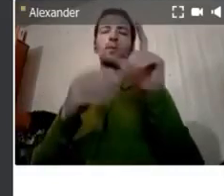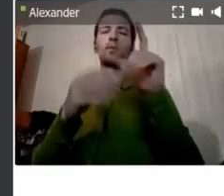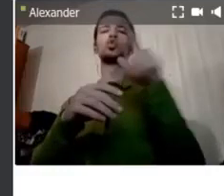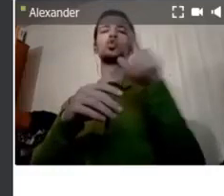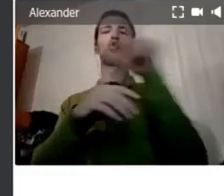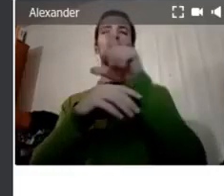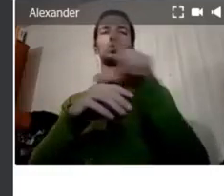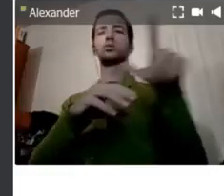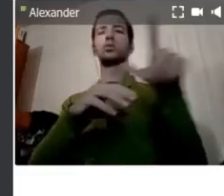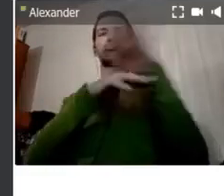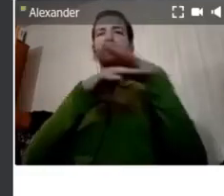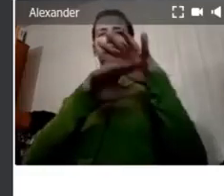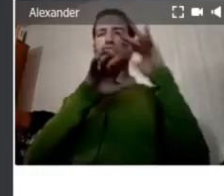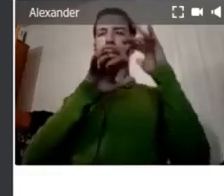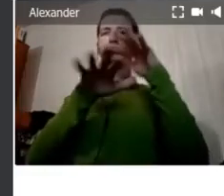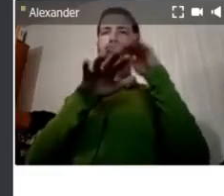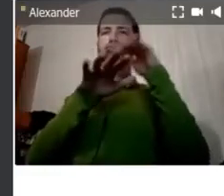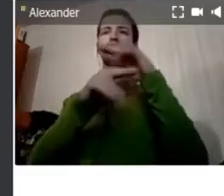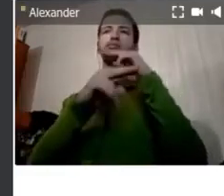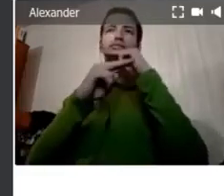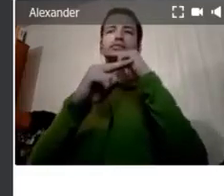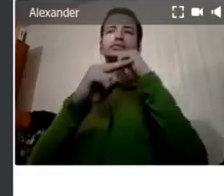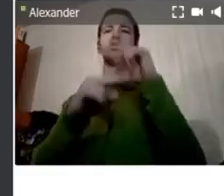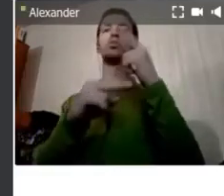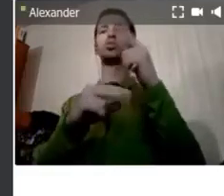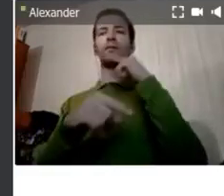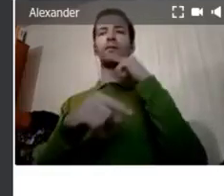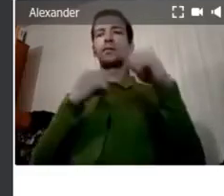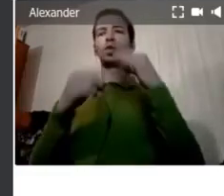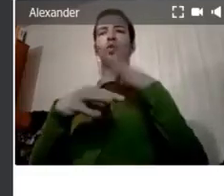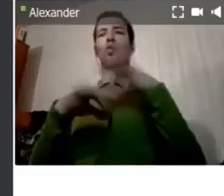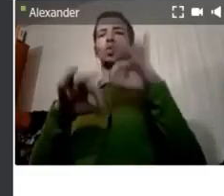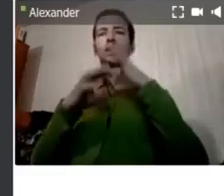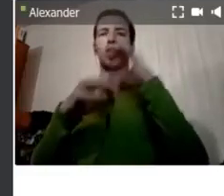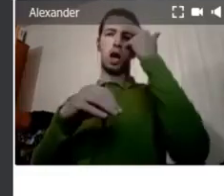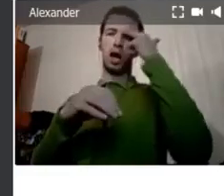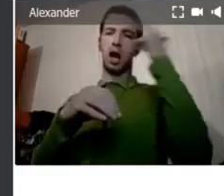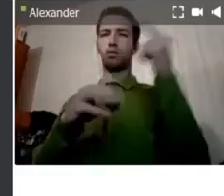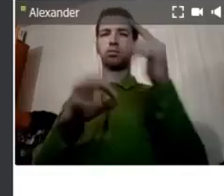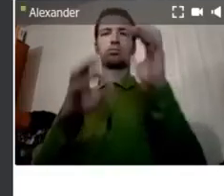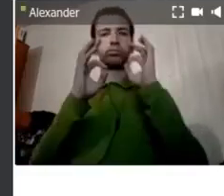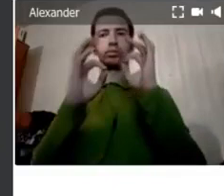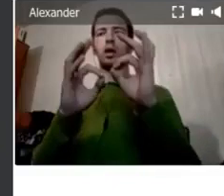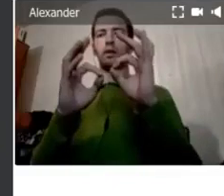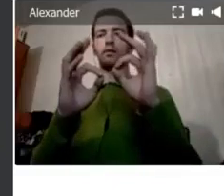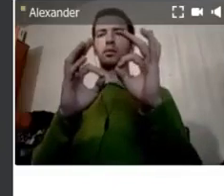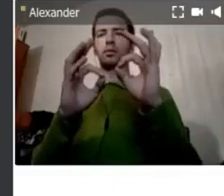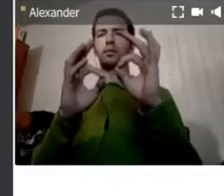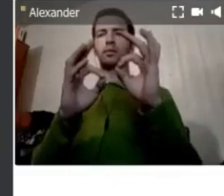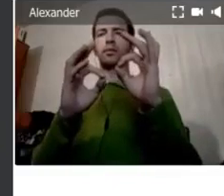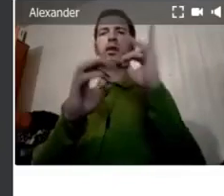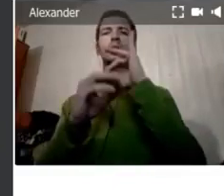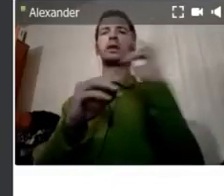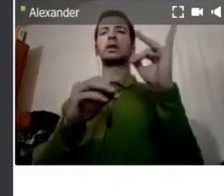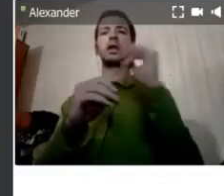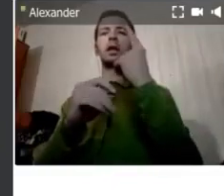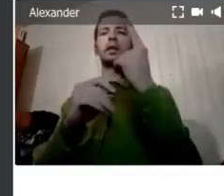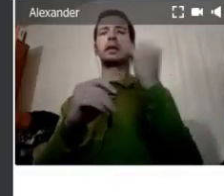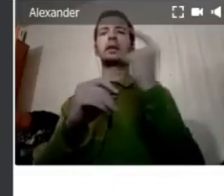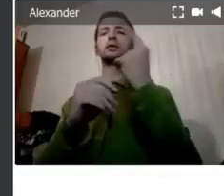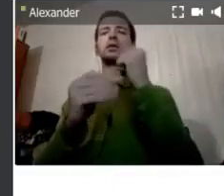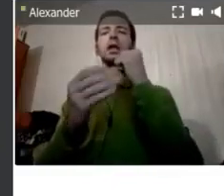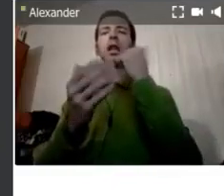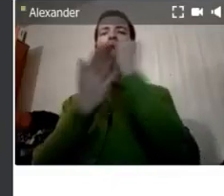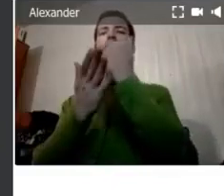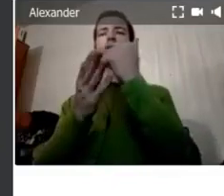он функционирует во всем мире, ему уже более 150 лет. Этот банк является сейчас